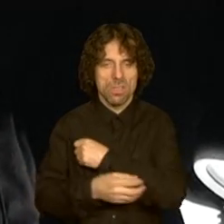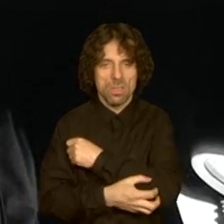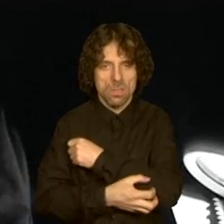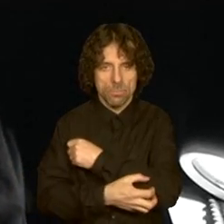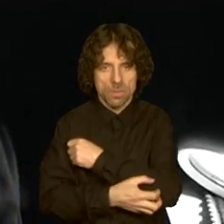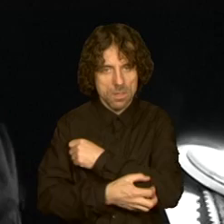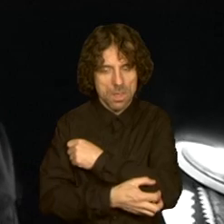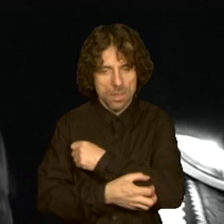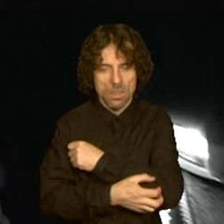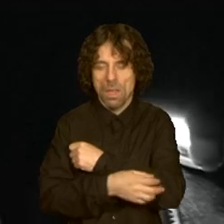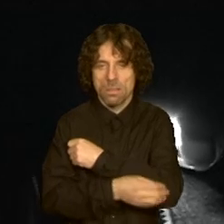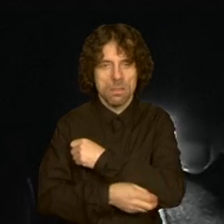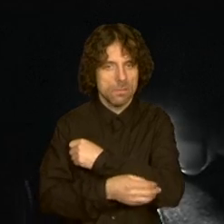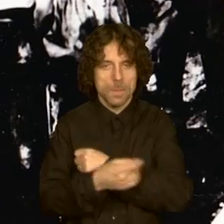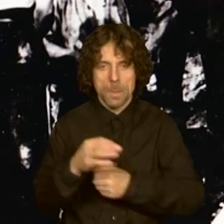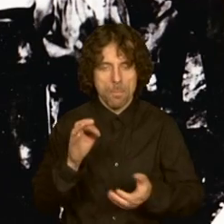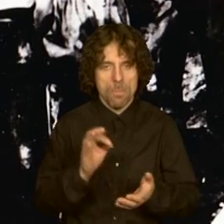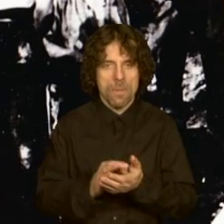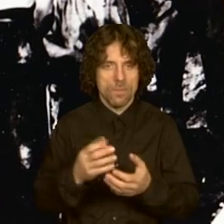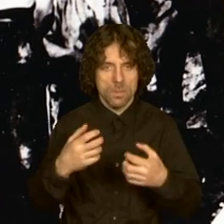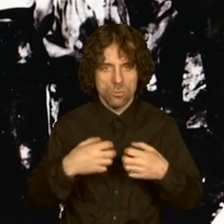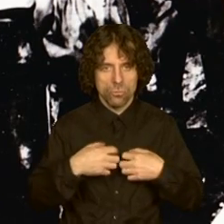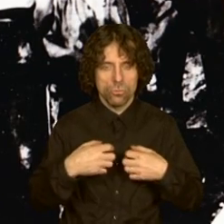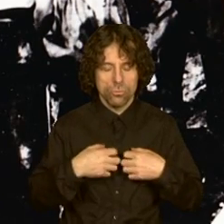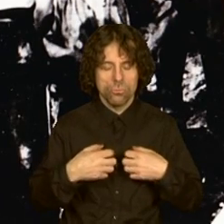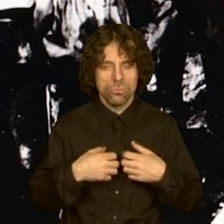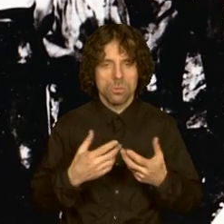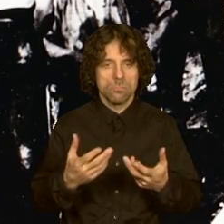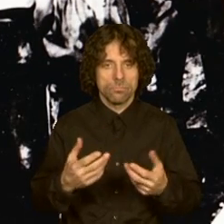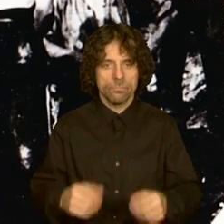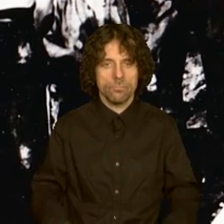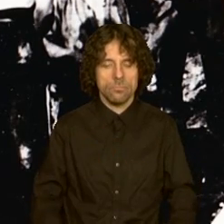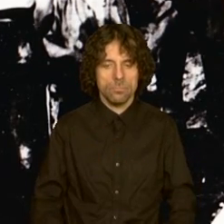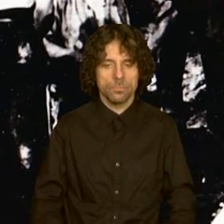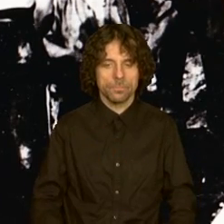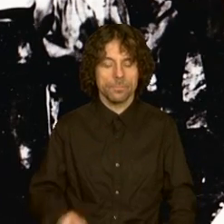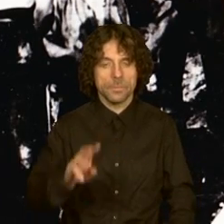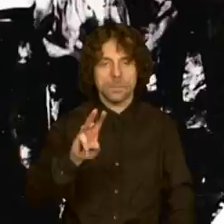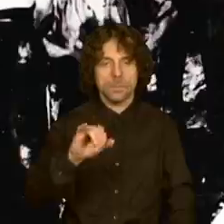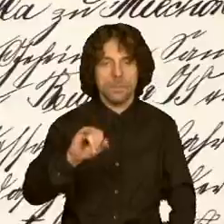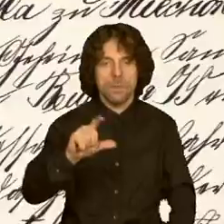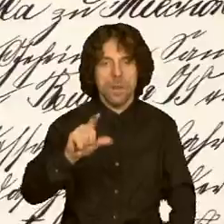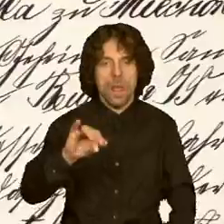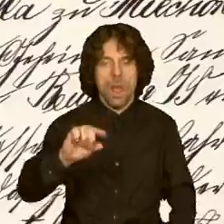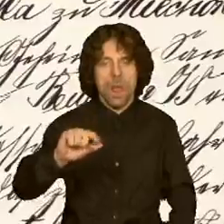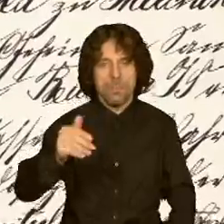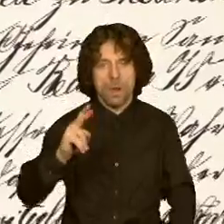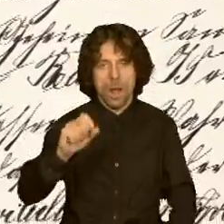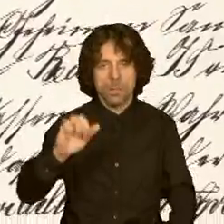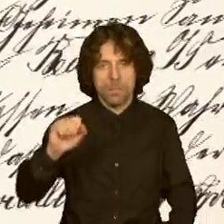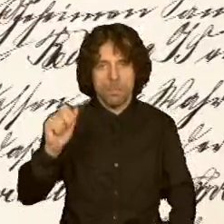pozostawała tylko nędzna i niepewna egzystencja w biedaszynach.